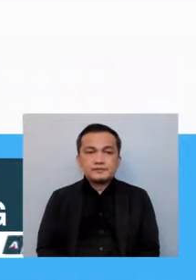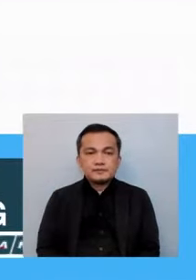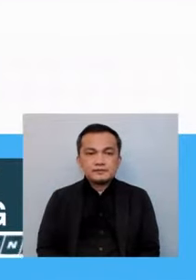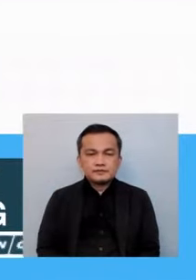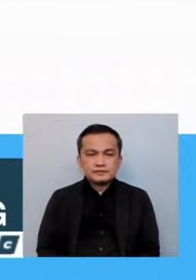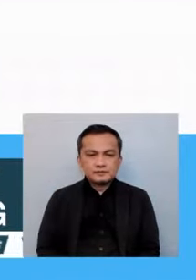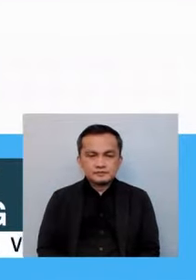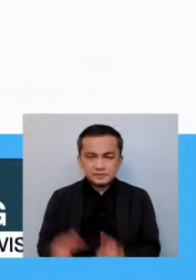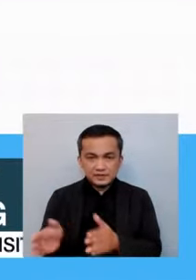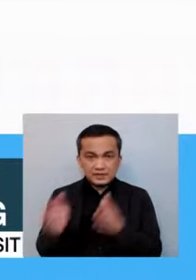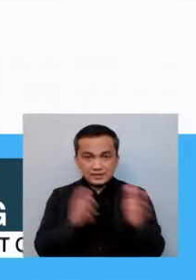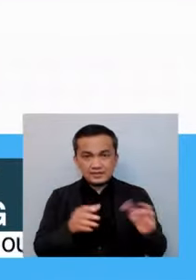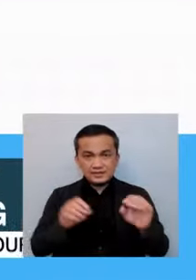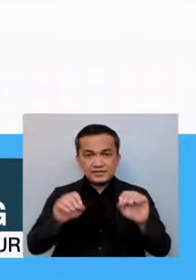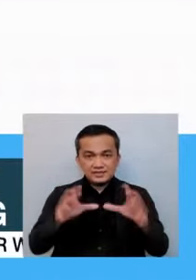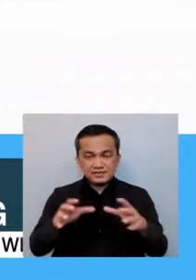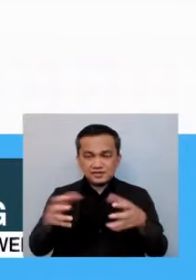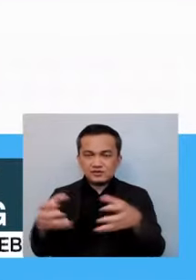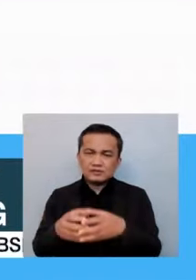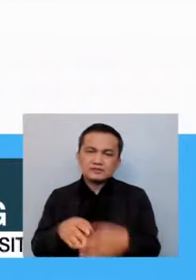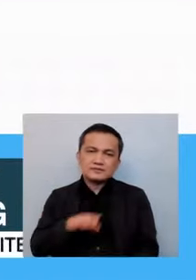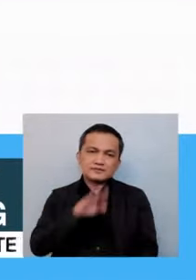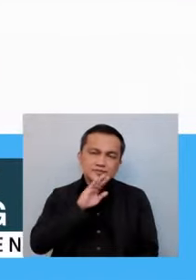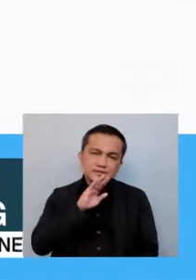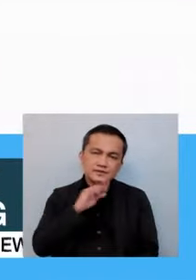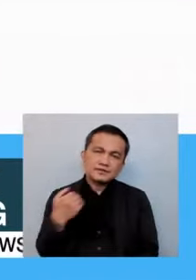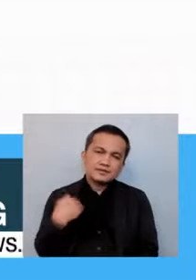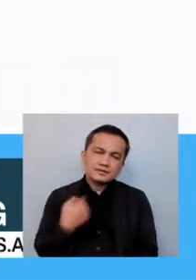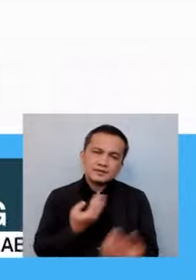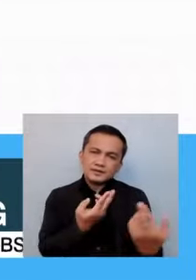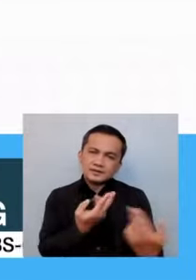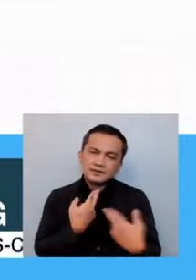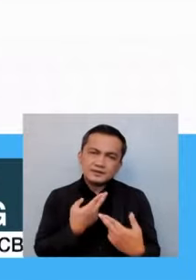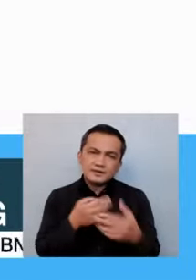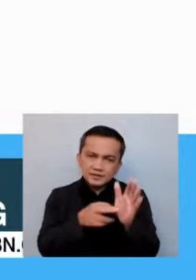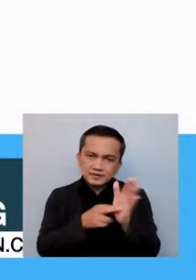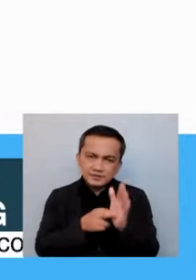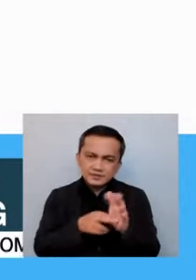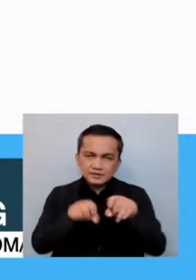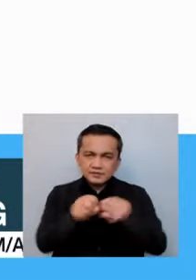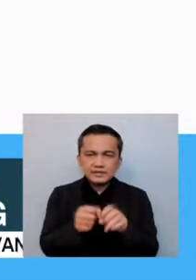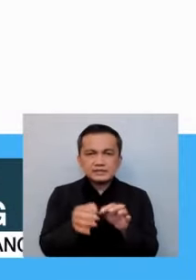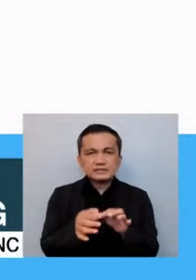Another teachers group dismayed by the lack of response to the request for a school break extension.